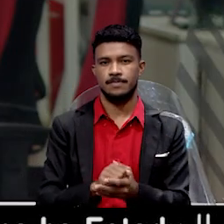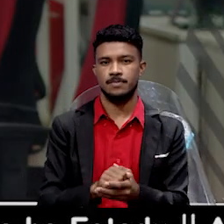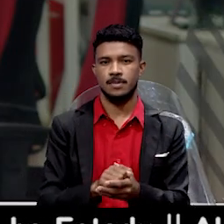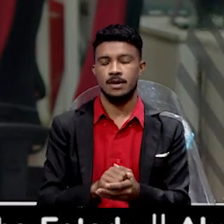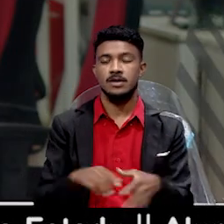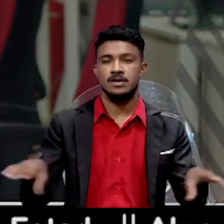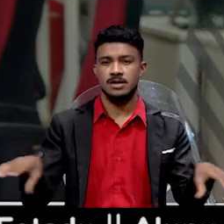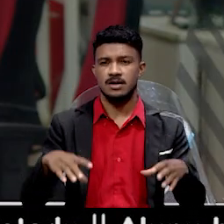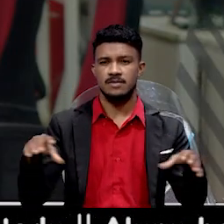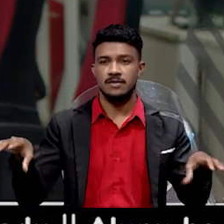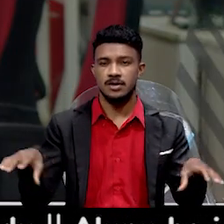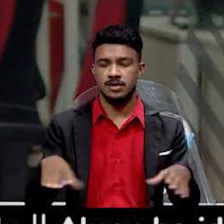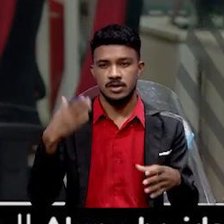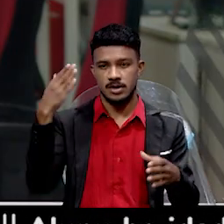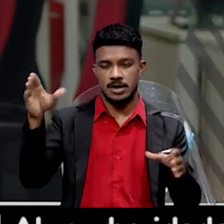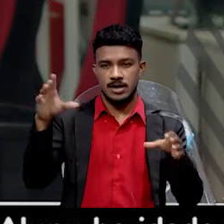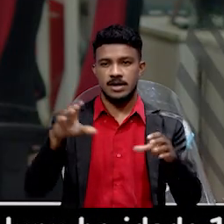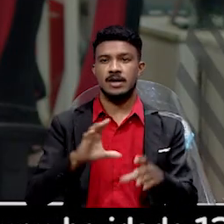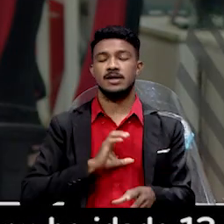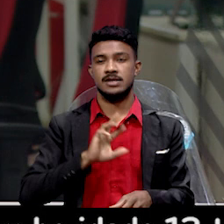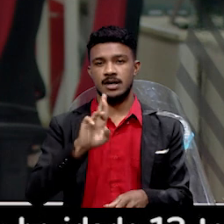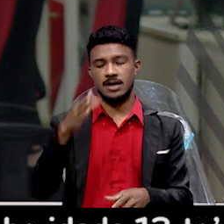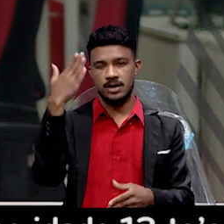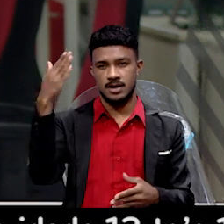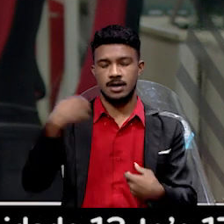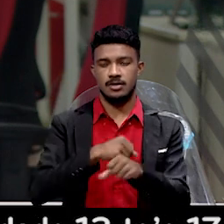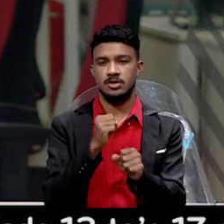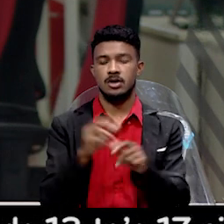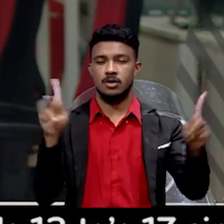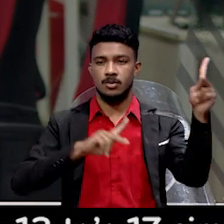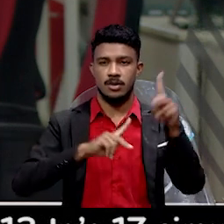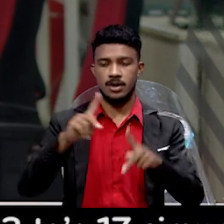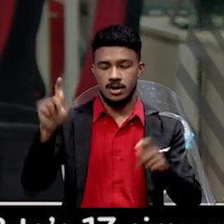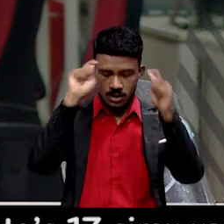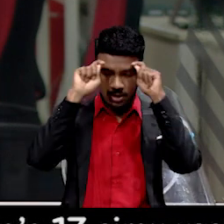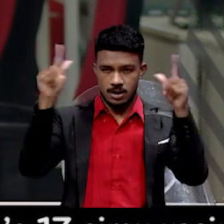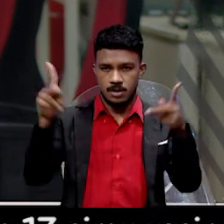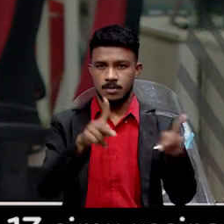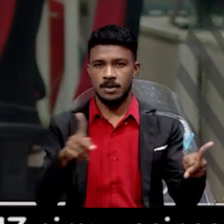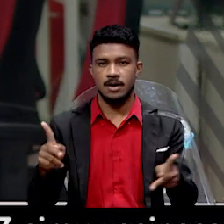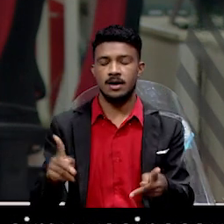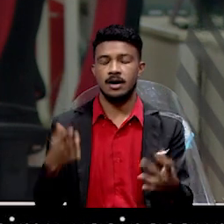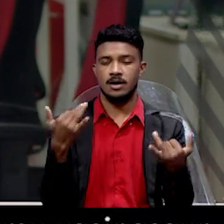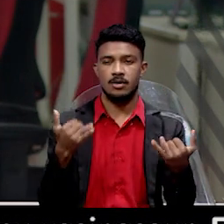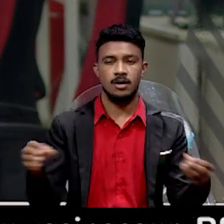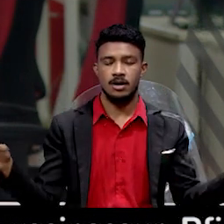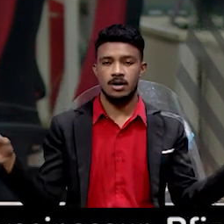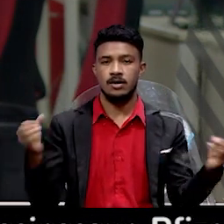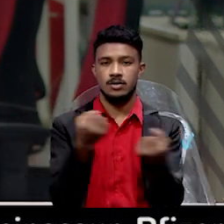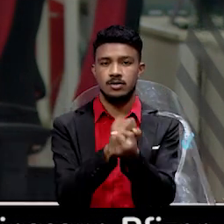Projeto do Lokuang nebe hal husi kompanye Timor Plaza ia tina riung rua sanur resineng liuba oeng lorong abandona